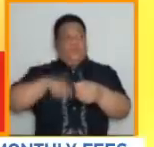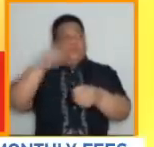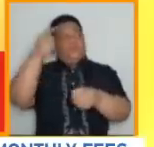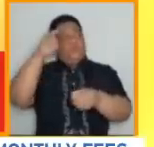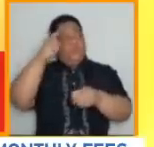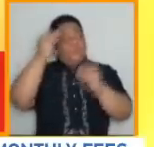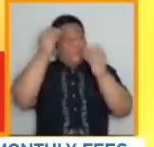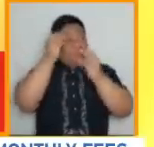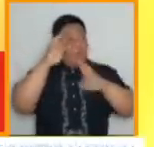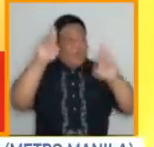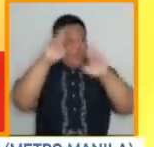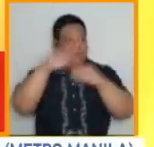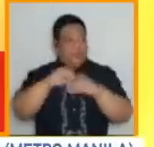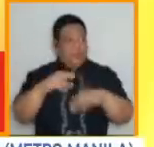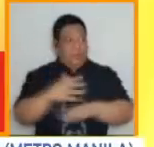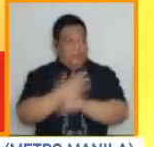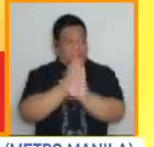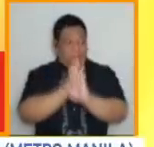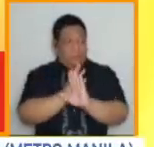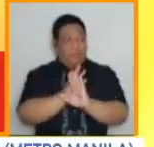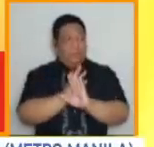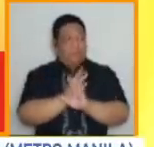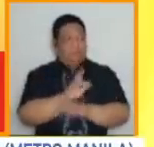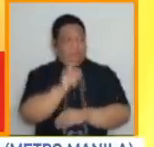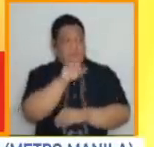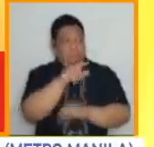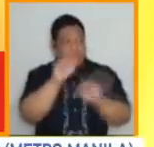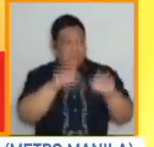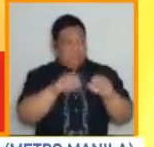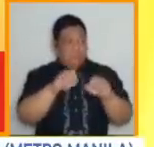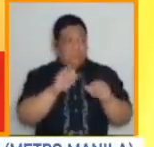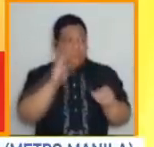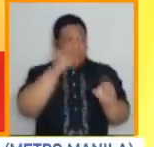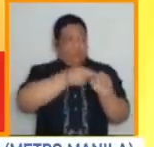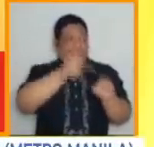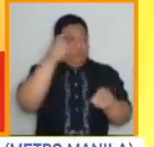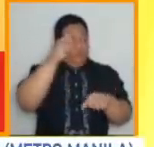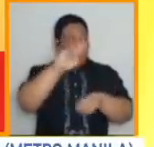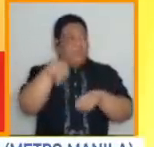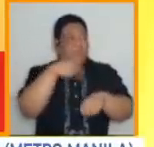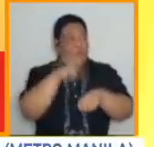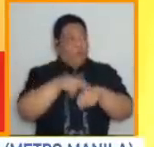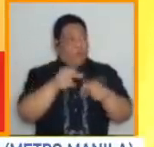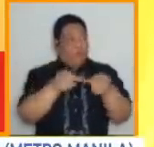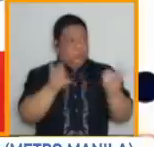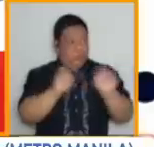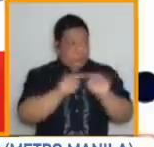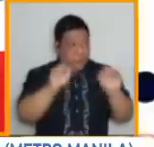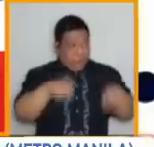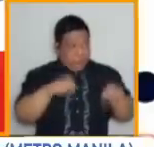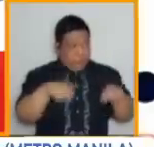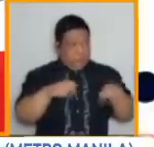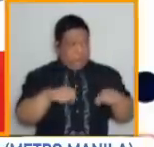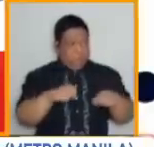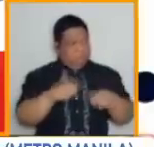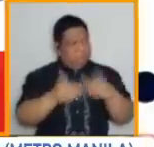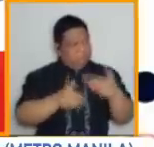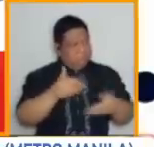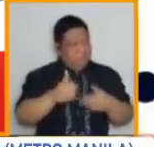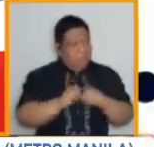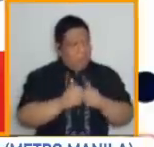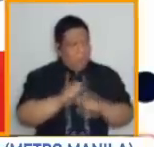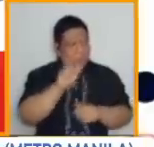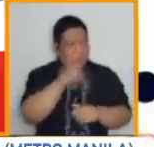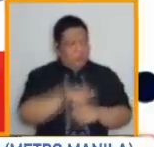ba siyang humabol sa national position? Ano magiging proseso kung sakali? Pwede naman po. Ang kailangan lamang ay maging